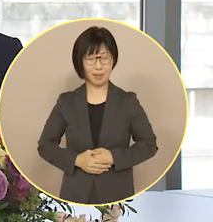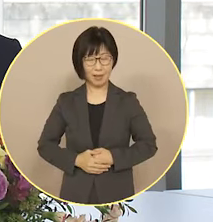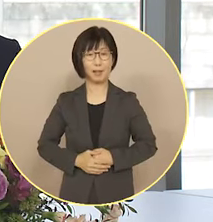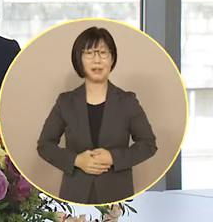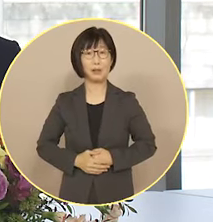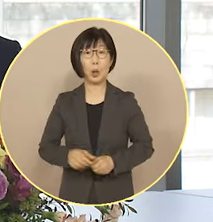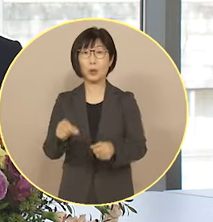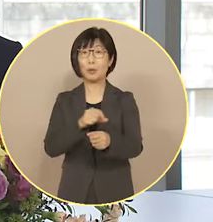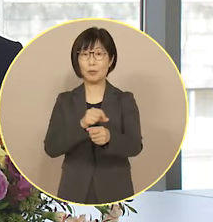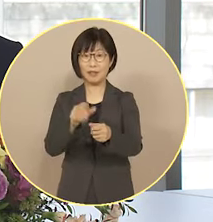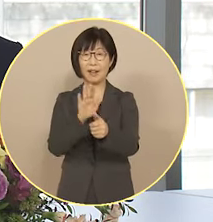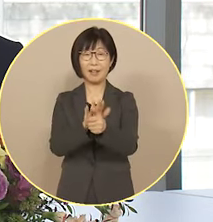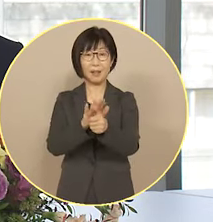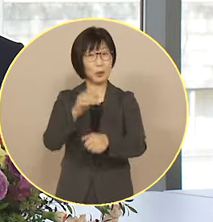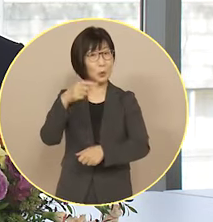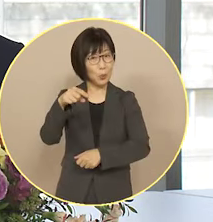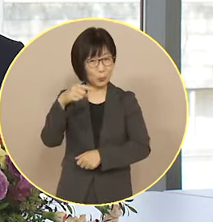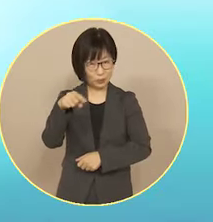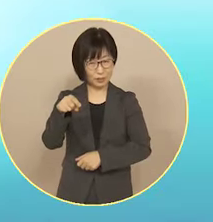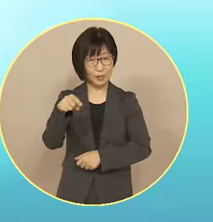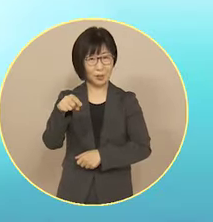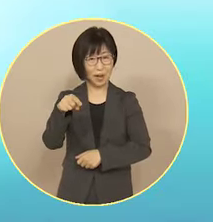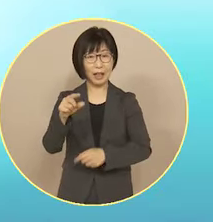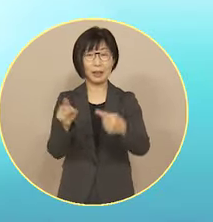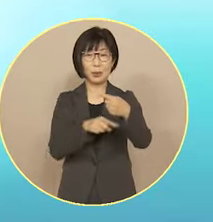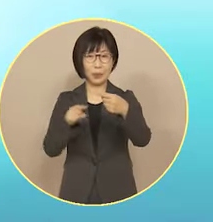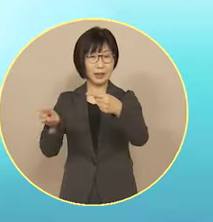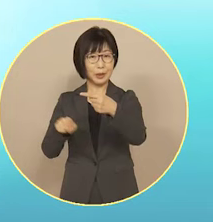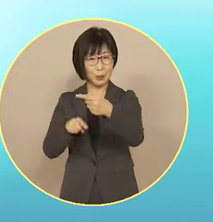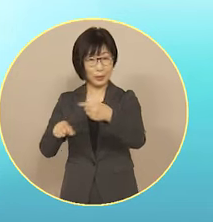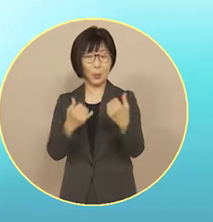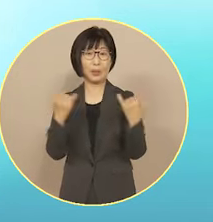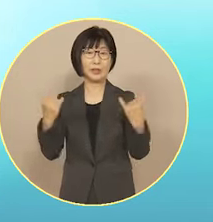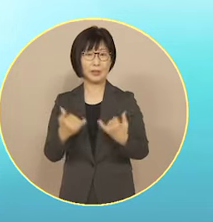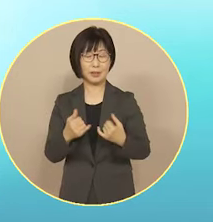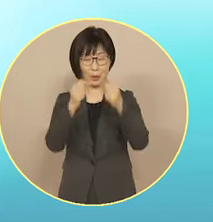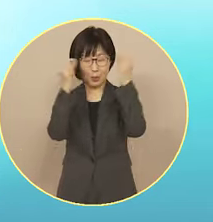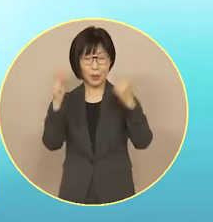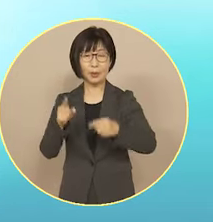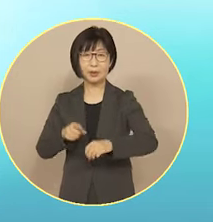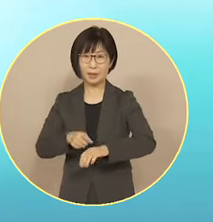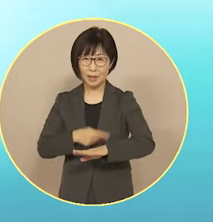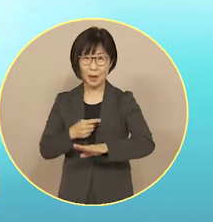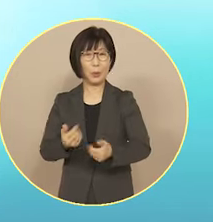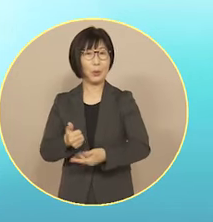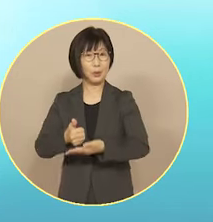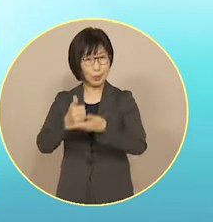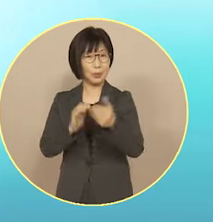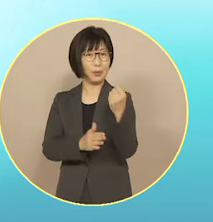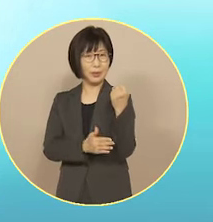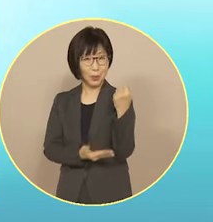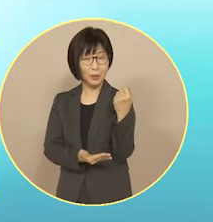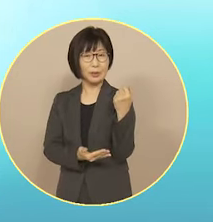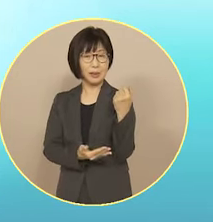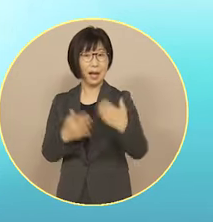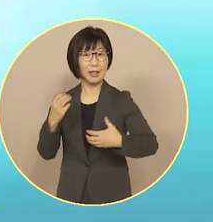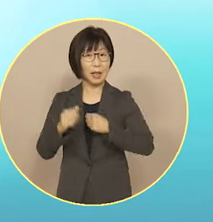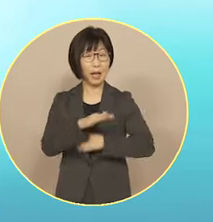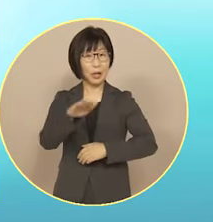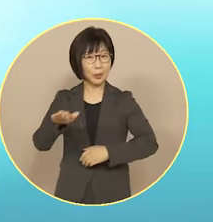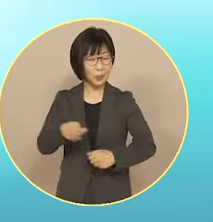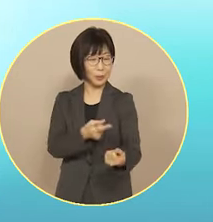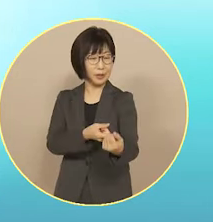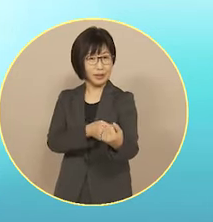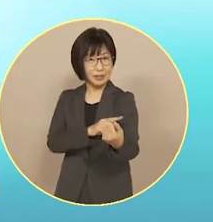はいあの特別支援教育では1人1人の人格と個性を尊重することをベースに生徒の